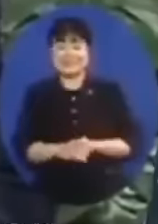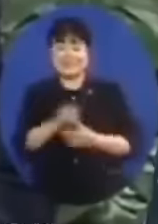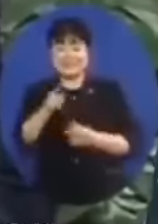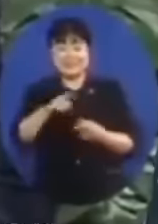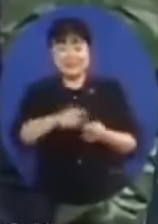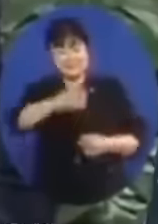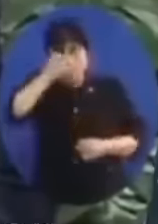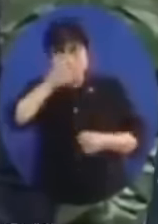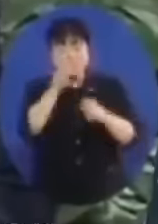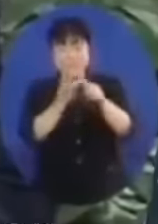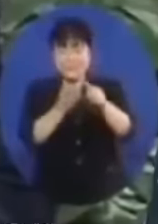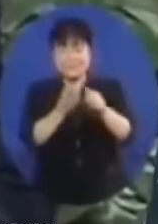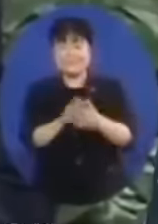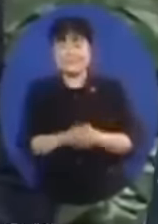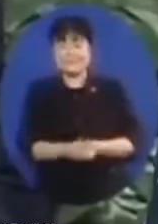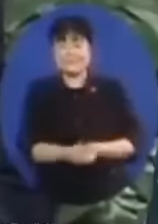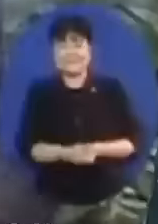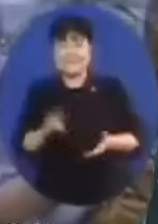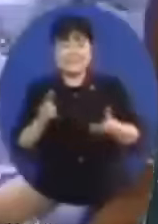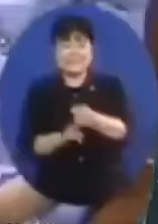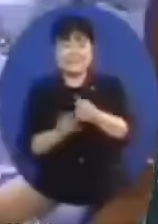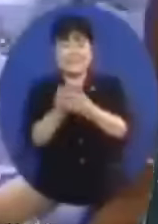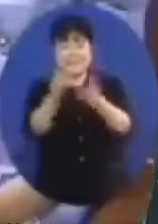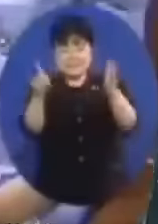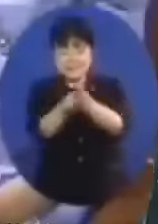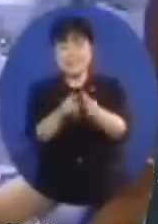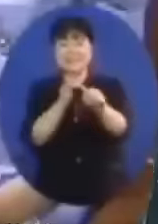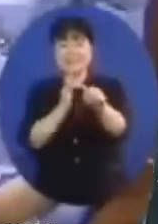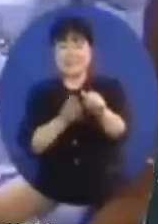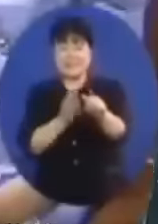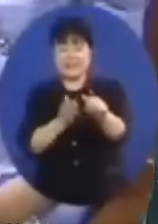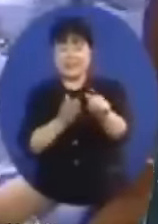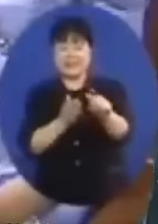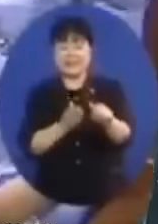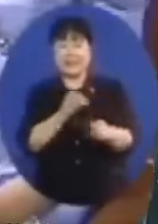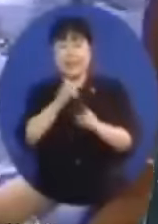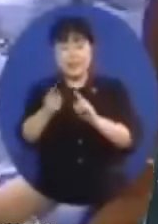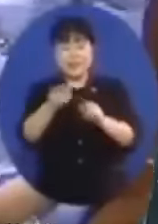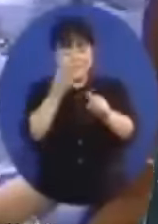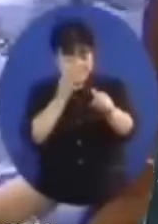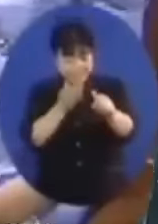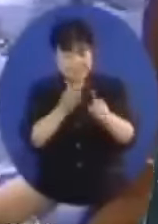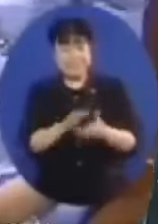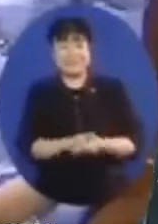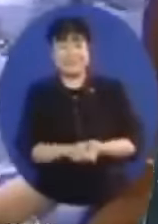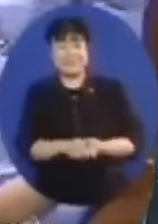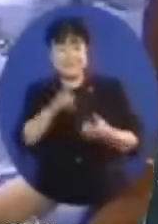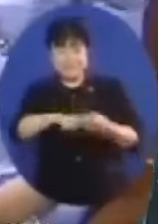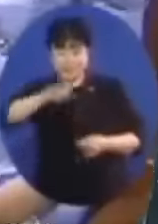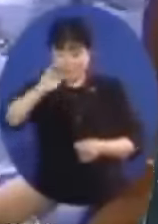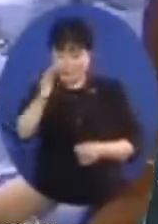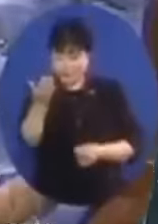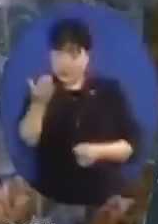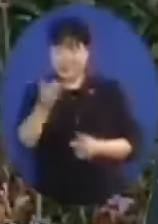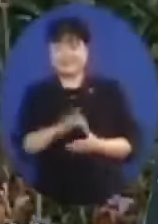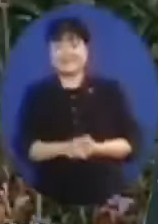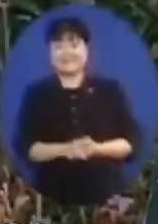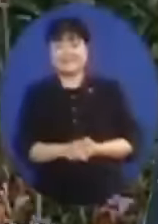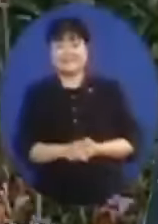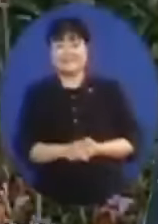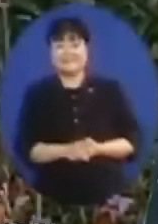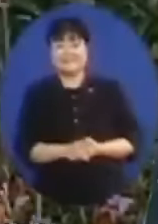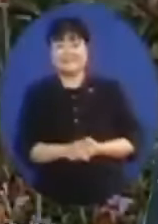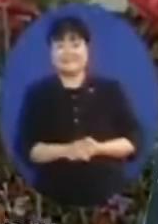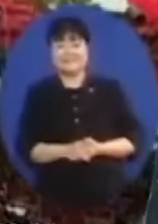그렇게 꿈꾸십시오. 기적이 일어날 것을 믿으십시오. 그렇게 말하십시오. 그대로 될 것이니까.